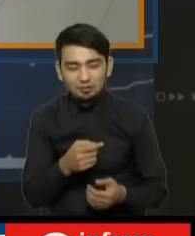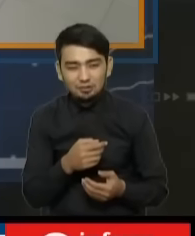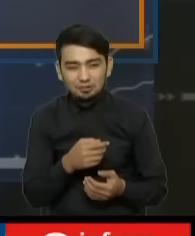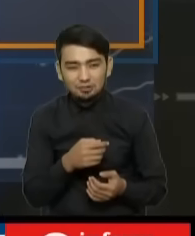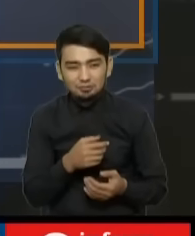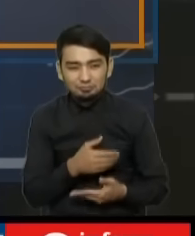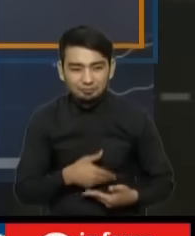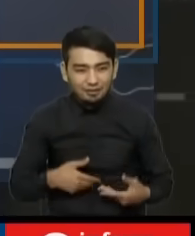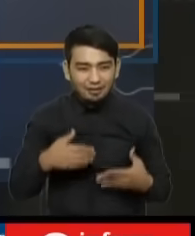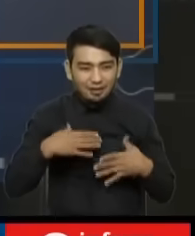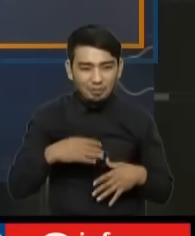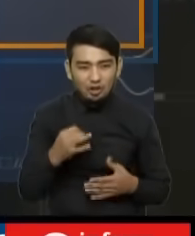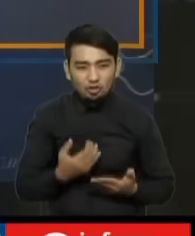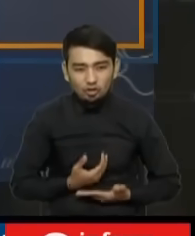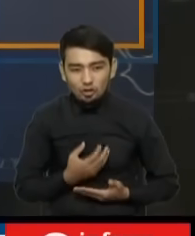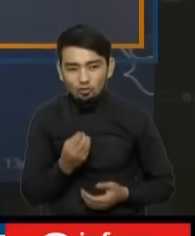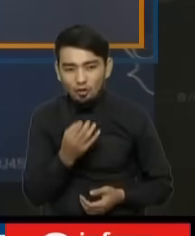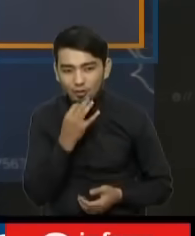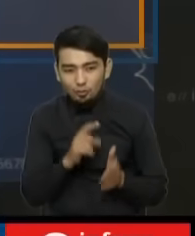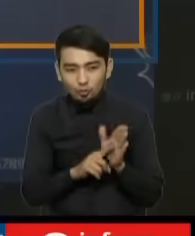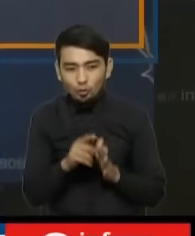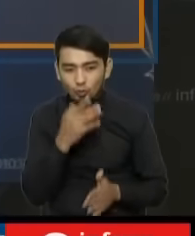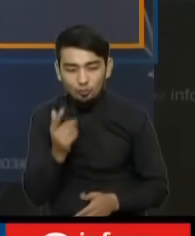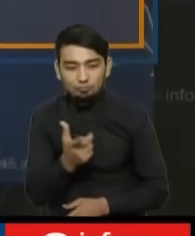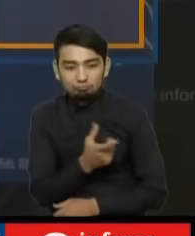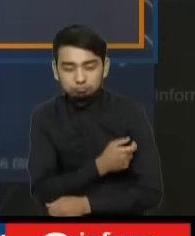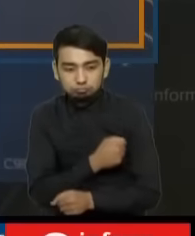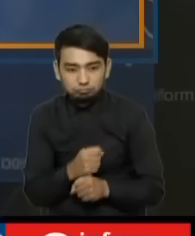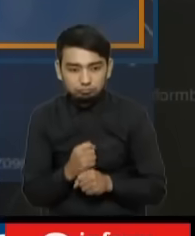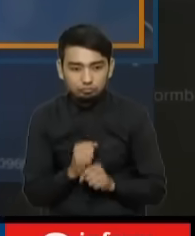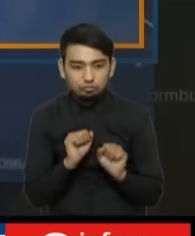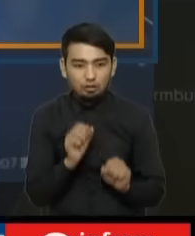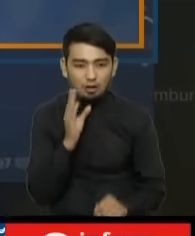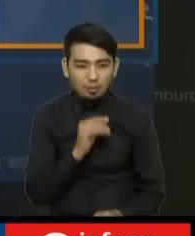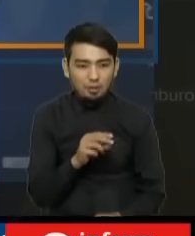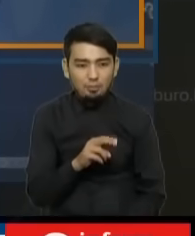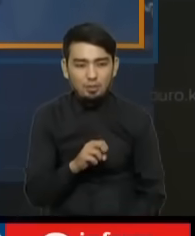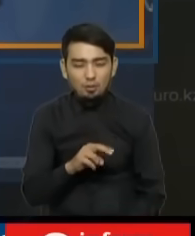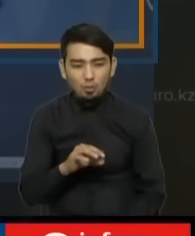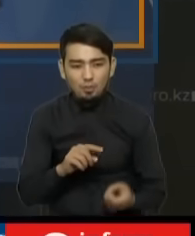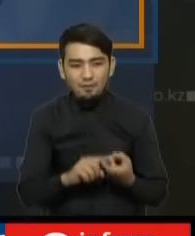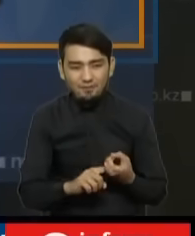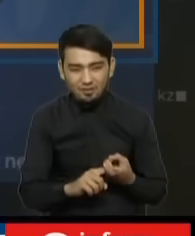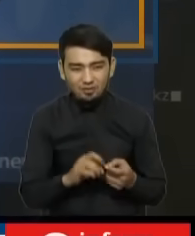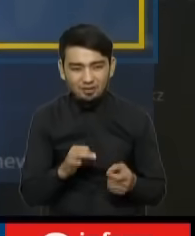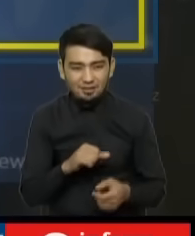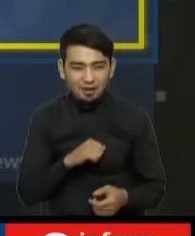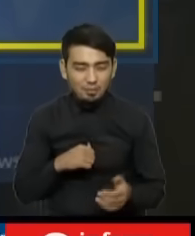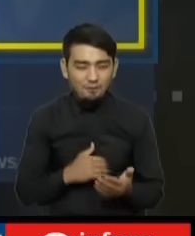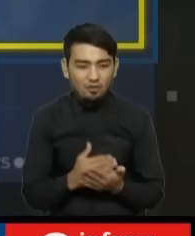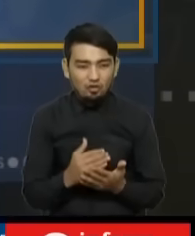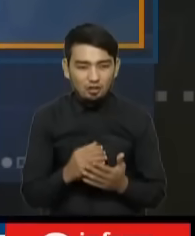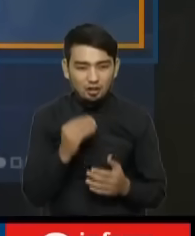өмірін бастамағаннан кейін ең үлкен нәтижесі, біз иммуногенность деп атаймыз, осы жаста ең үлкен нәтижесі болып келеді